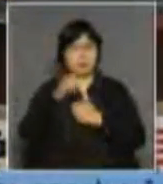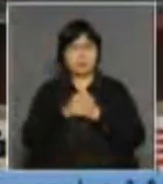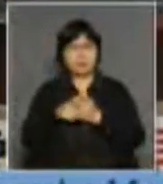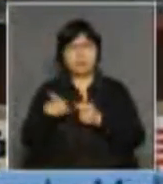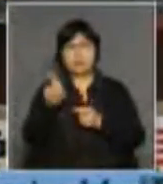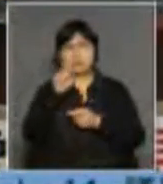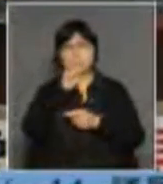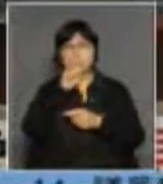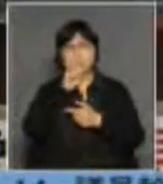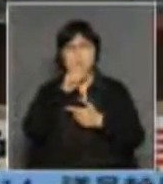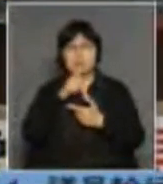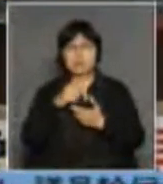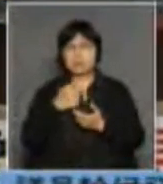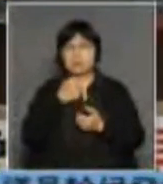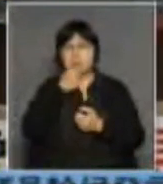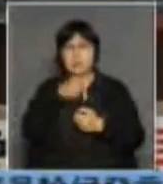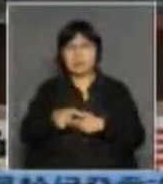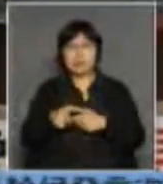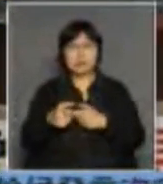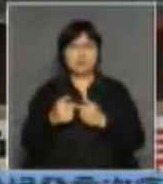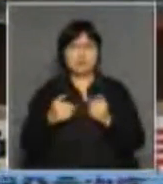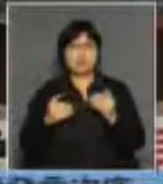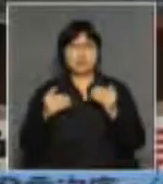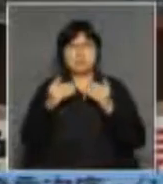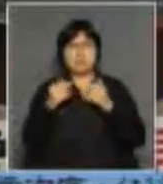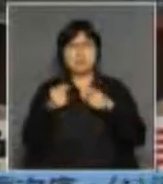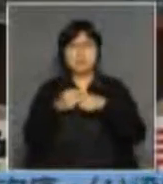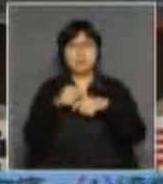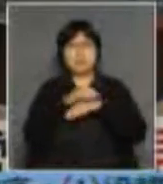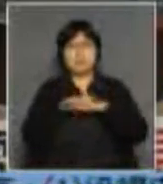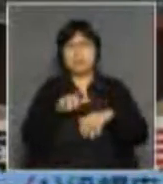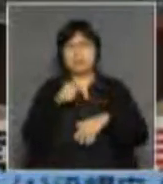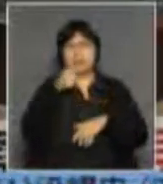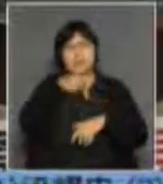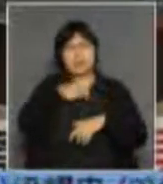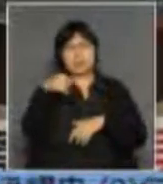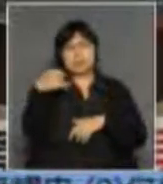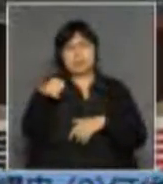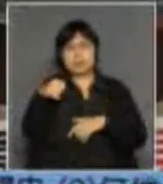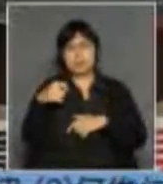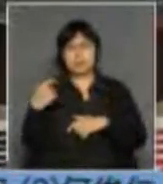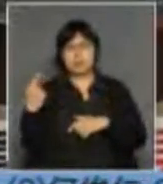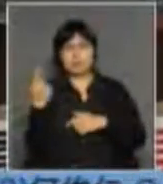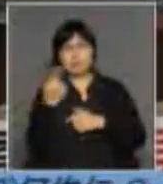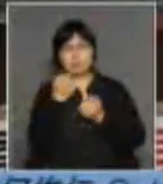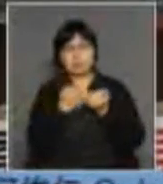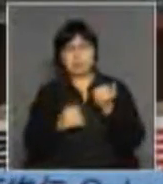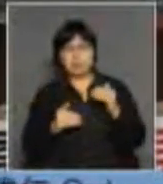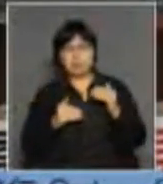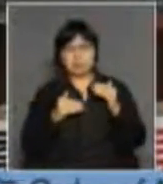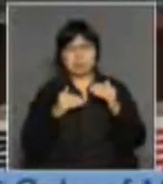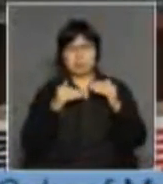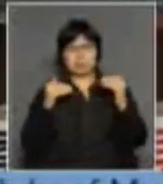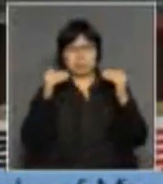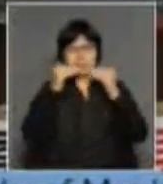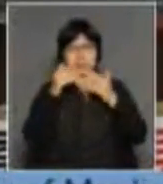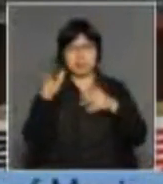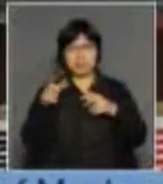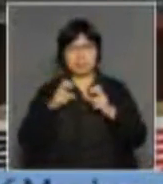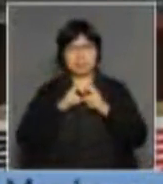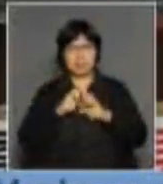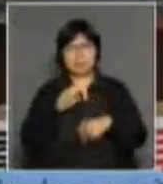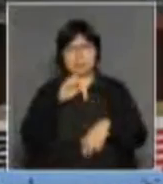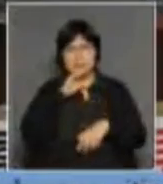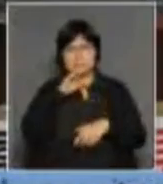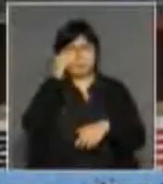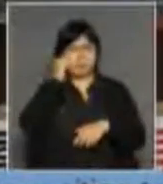媽媽就這世都不可能公平的了，不是人人生而平等的了，你在地鐵就千祈不